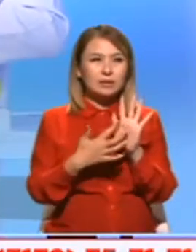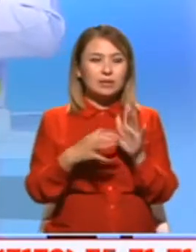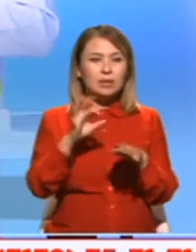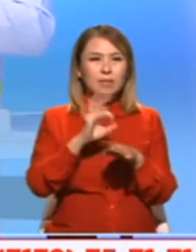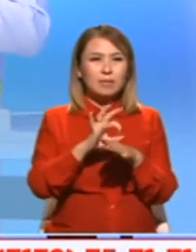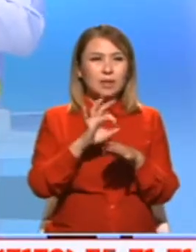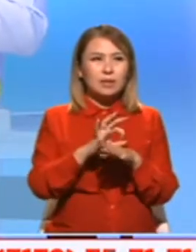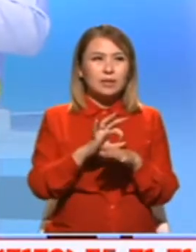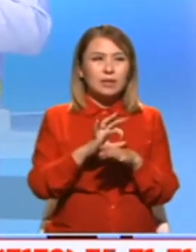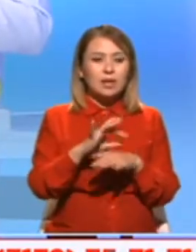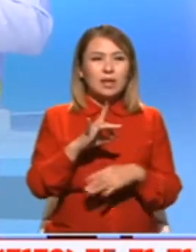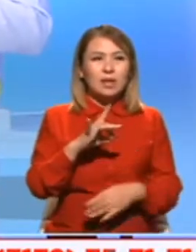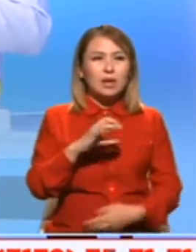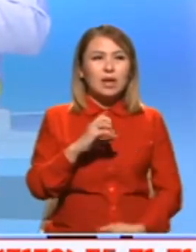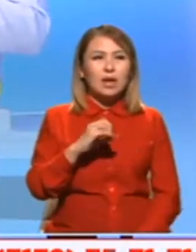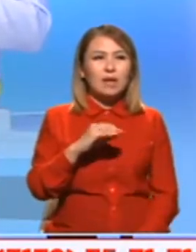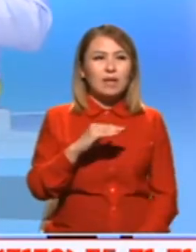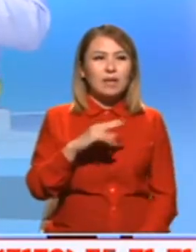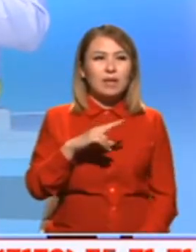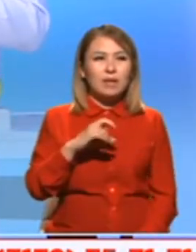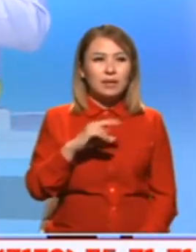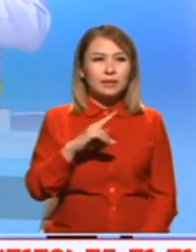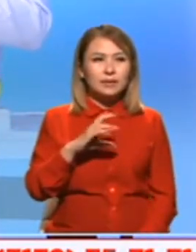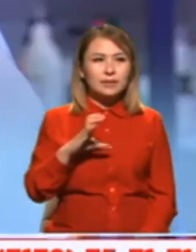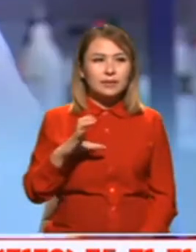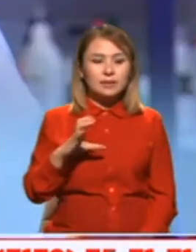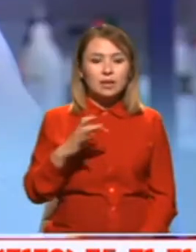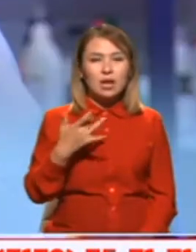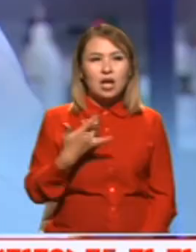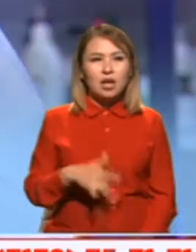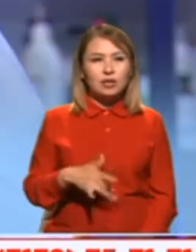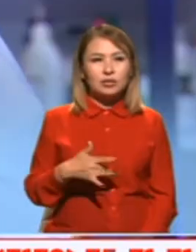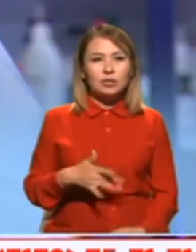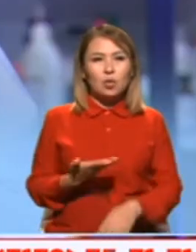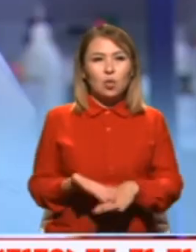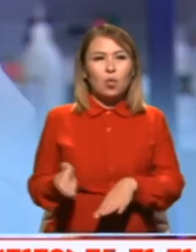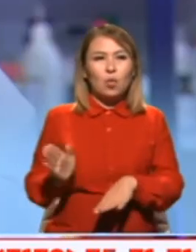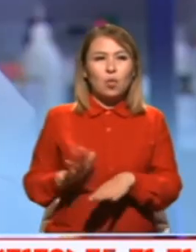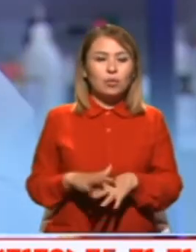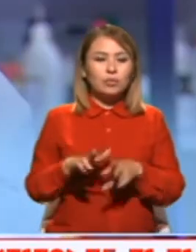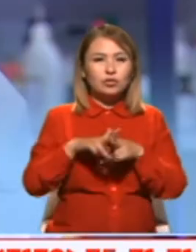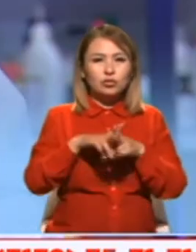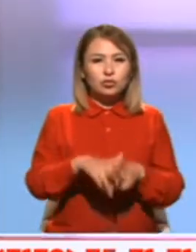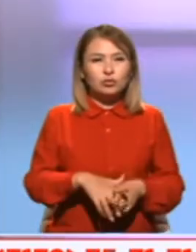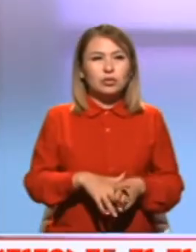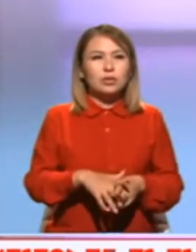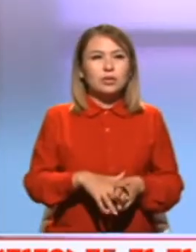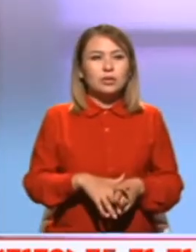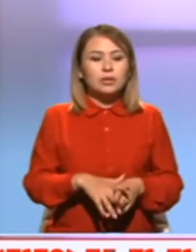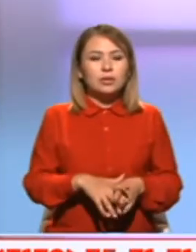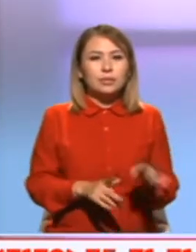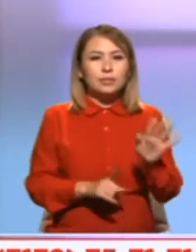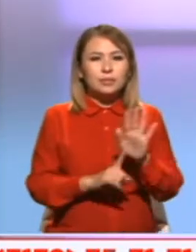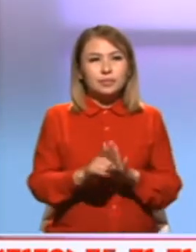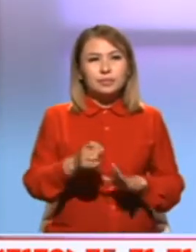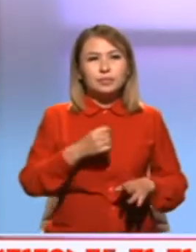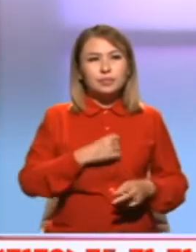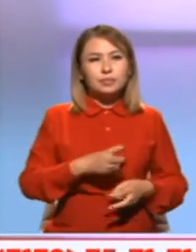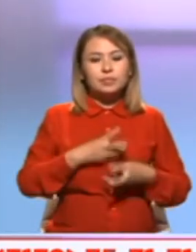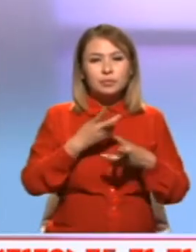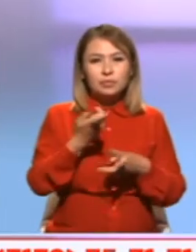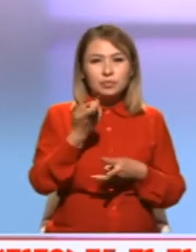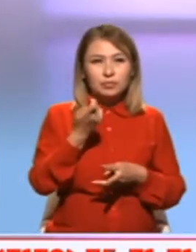арқылы, яғни рефлекс береді, иннервация бер, яғни асқазанға ауырлық күші түсті деген нәрсені береді, адамға бір жүрегі айныған сияқты суды ішсе бір